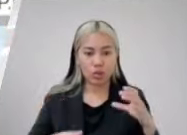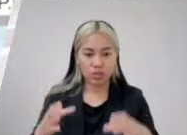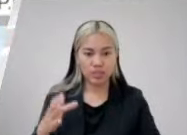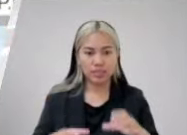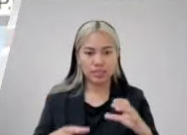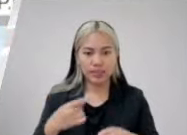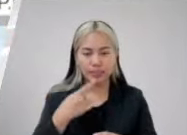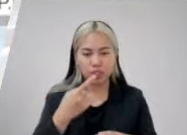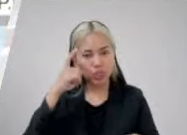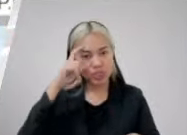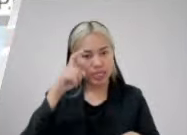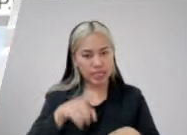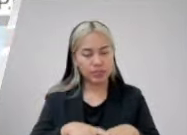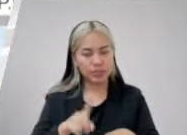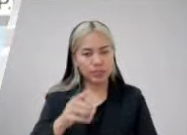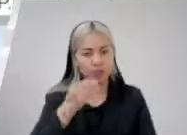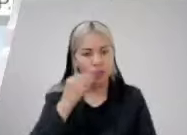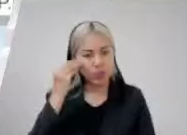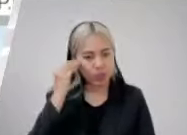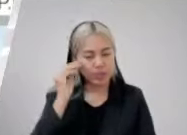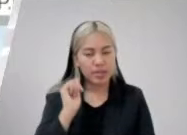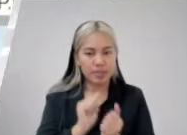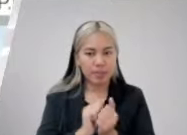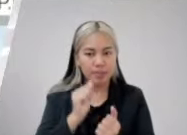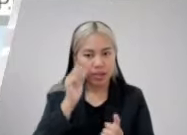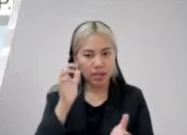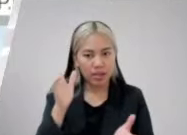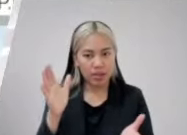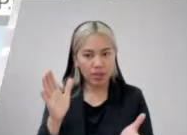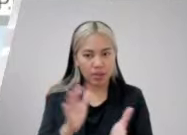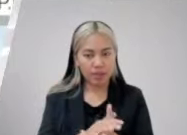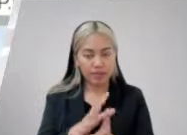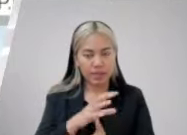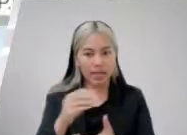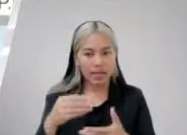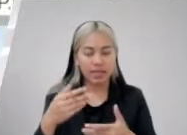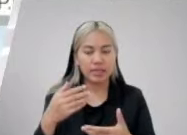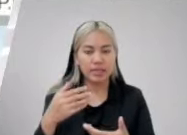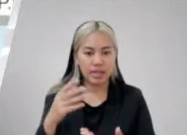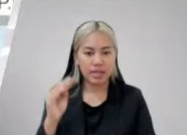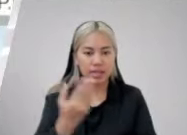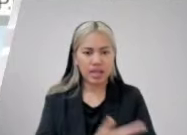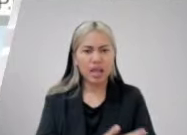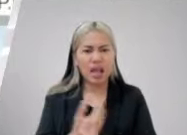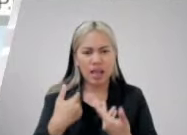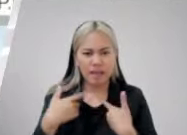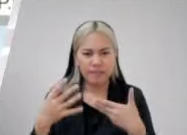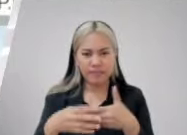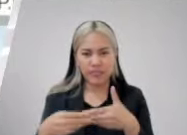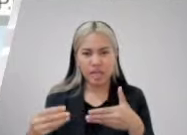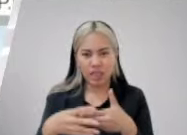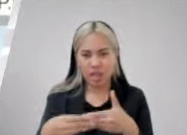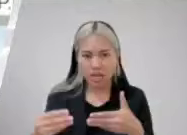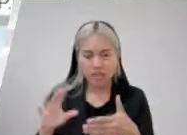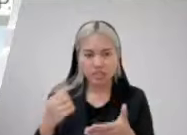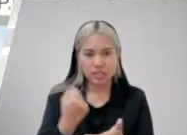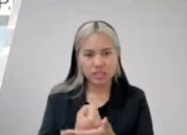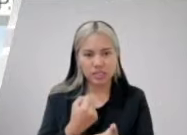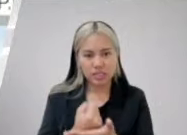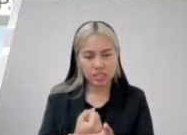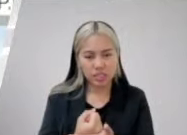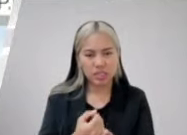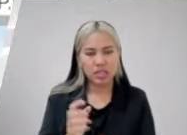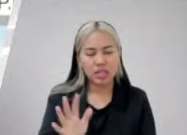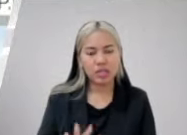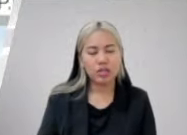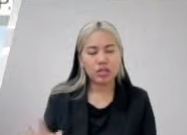bahay kasama ang asawa at mga anak at kumikita ng dolyar na katumbas ng mahigit 580,000, halos 880,000 pesos